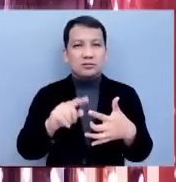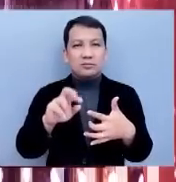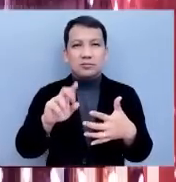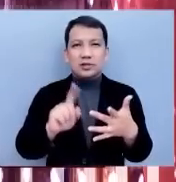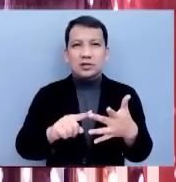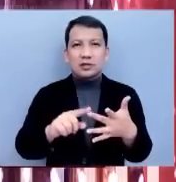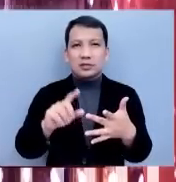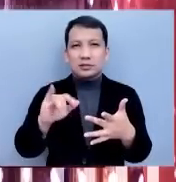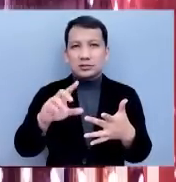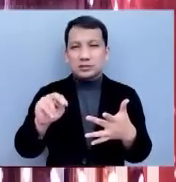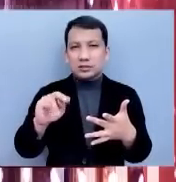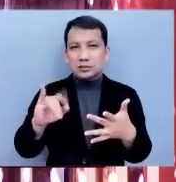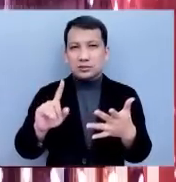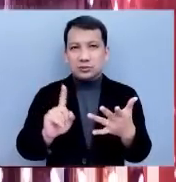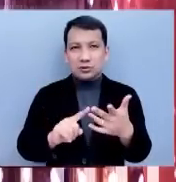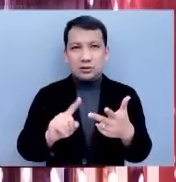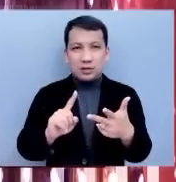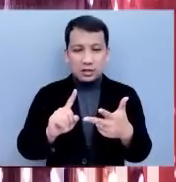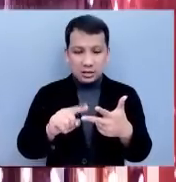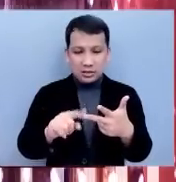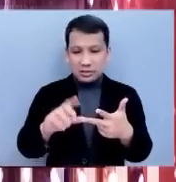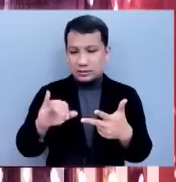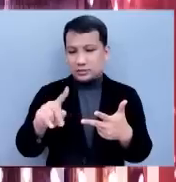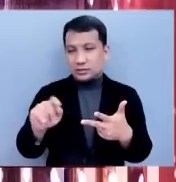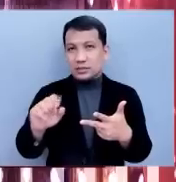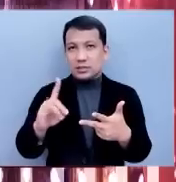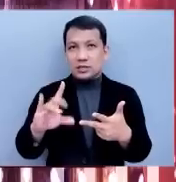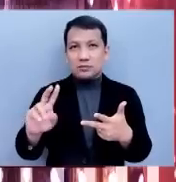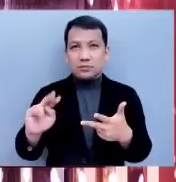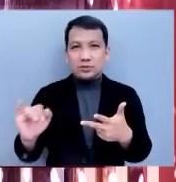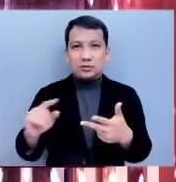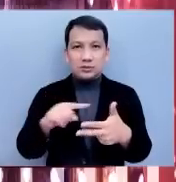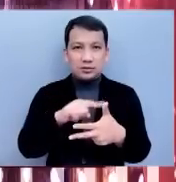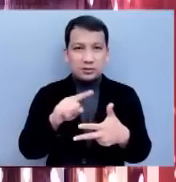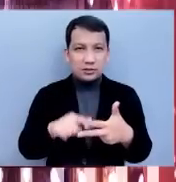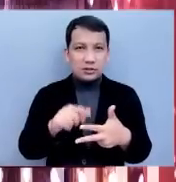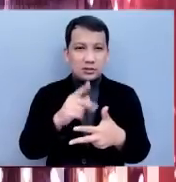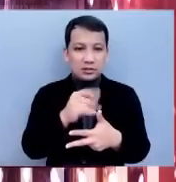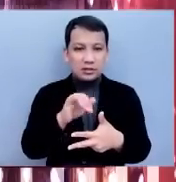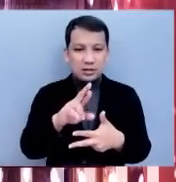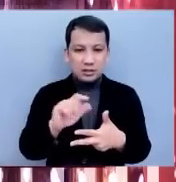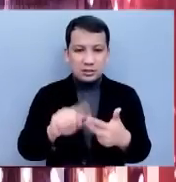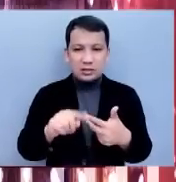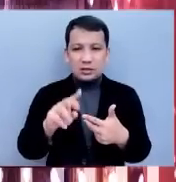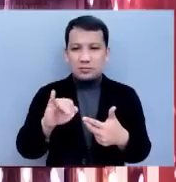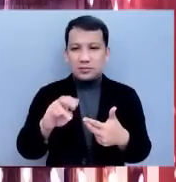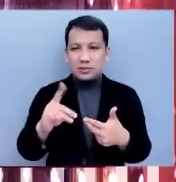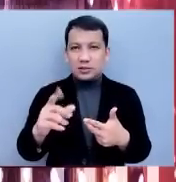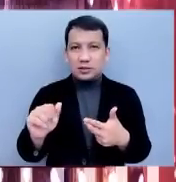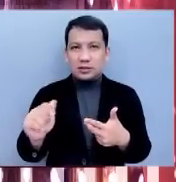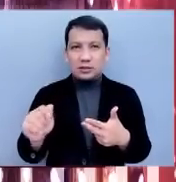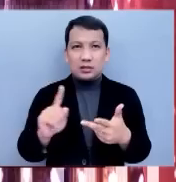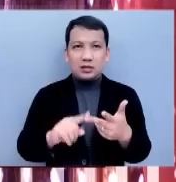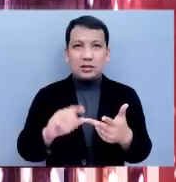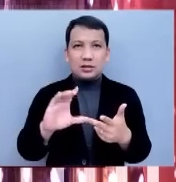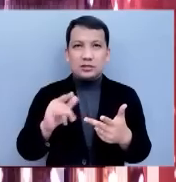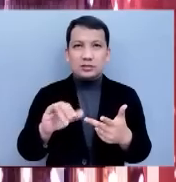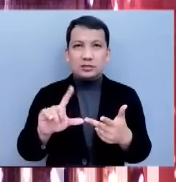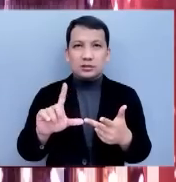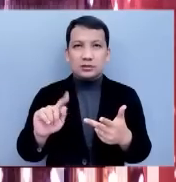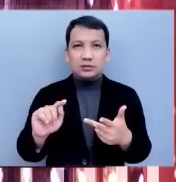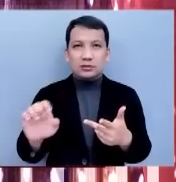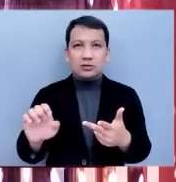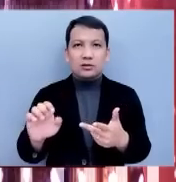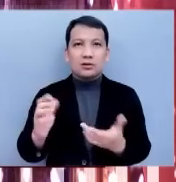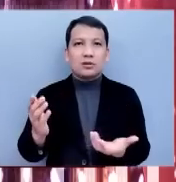Cynthia Nixon at Christine Davis. O mas kilala bilang Carrie, Miranda at Charlotte. The biggest change is